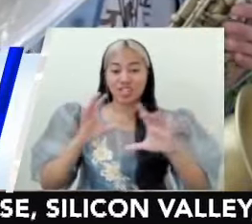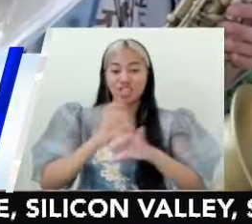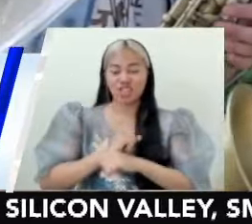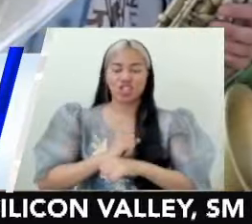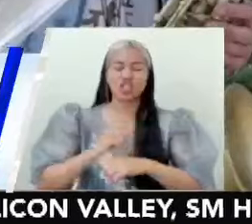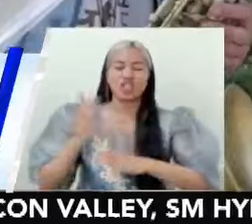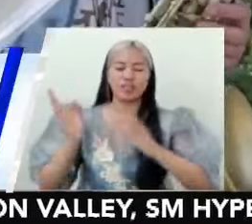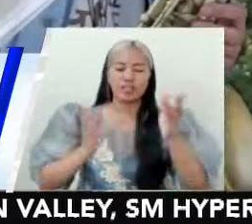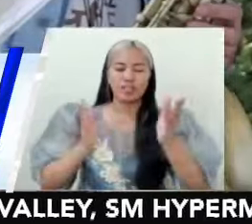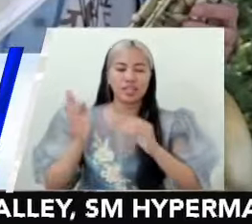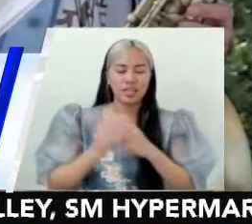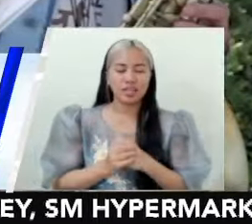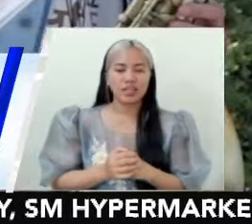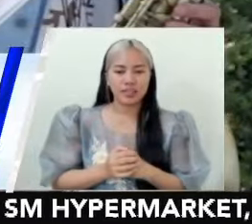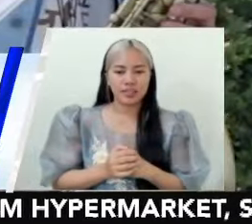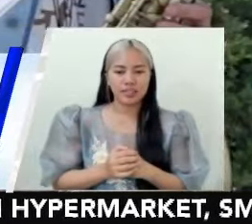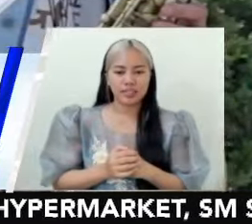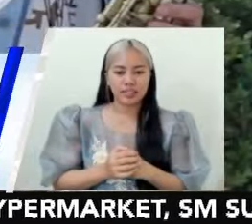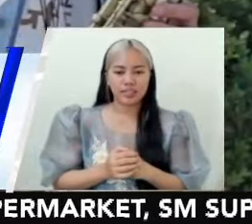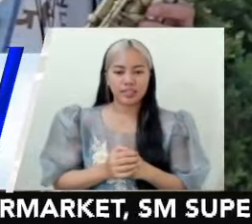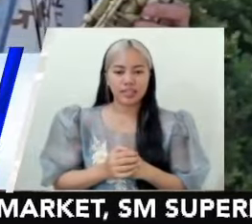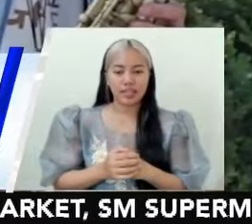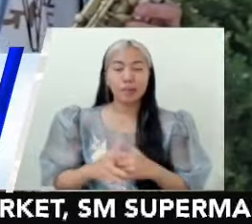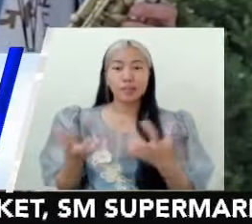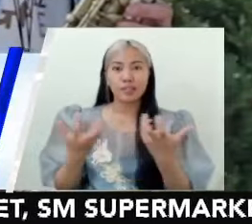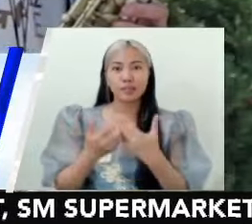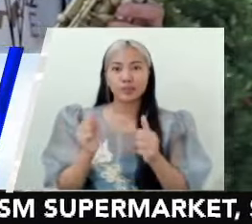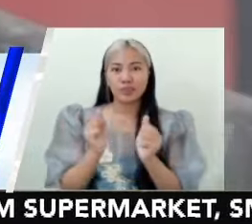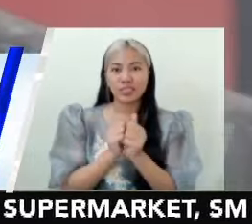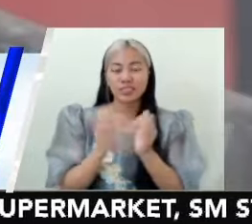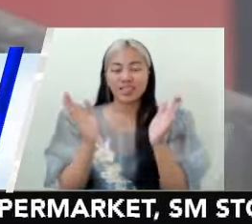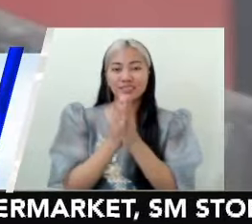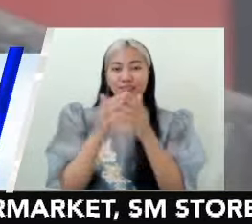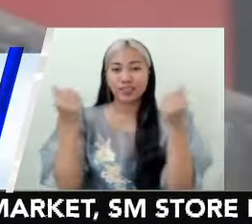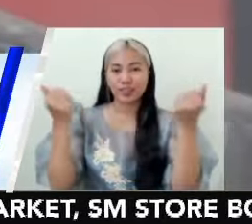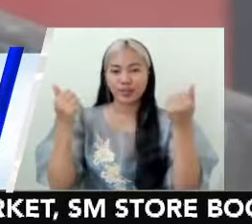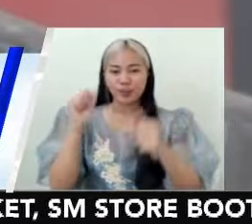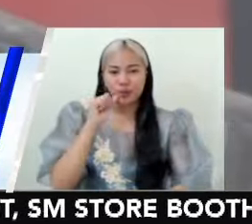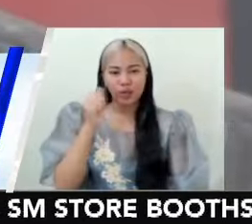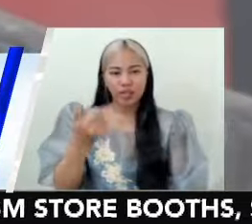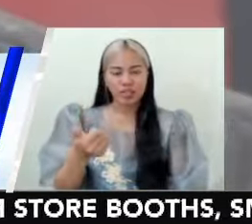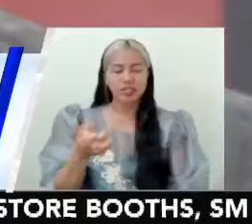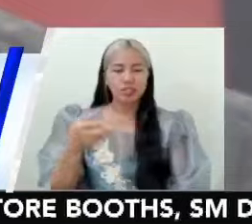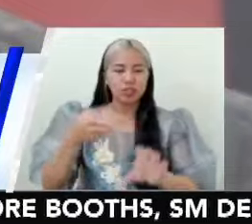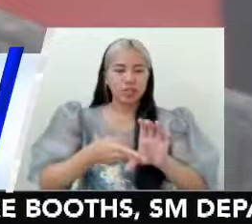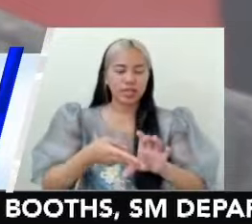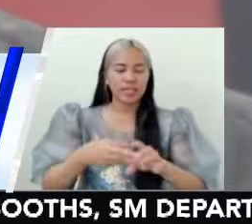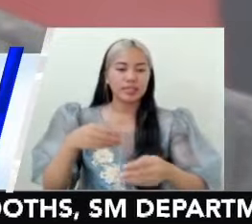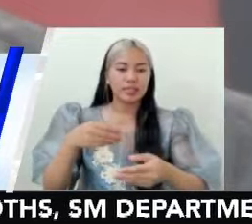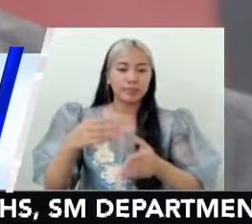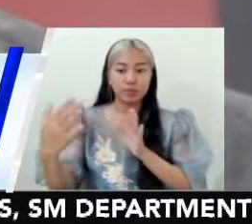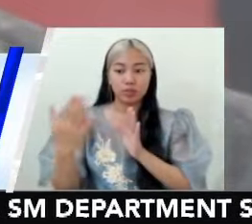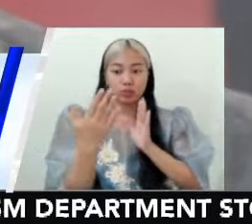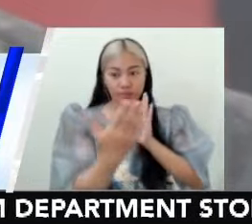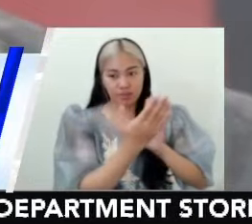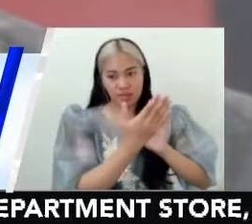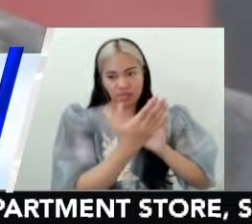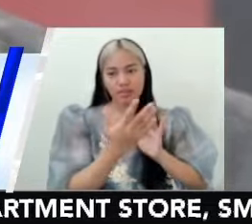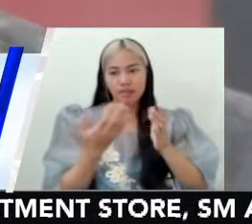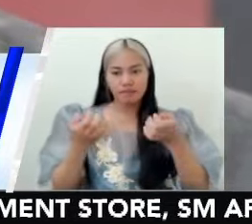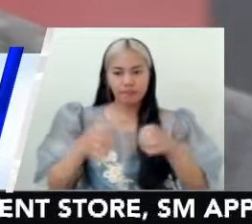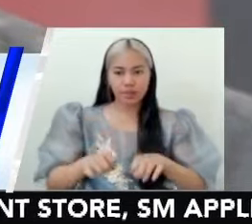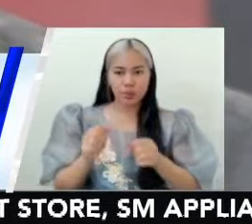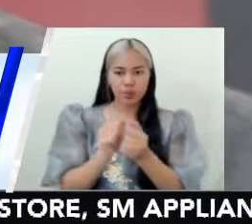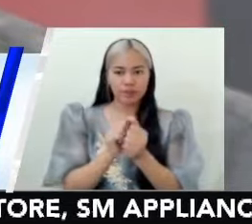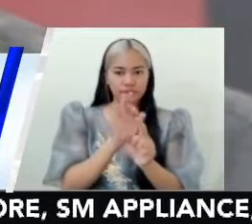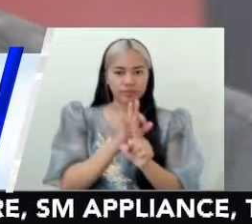bukas. Sa unang anunsyo ng Big Hit Music, dadalo si Jin sa isang in-person event with armies. Si Jin ang unang miyembro ng BTS